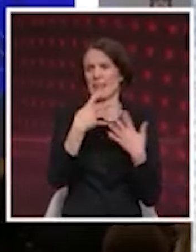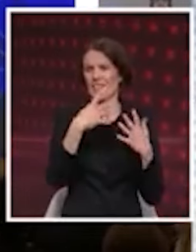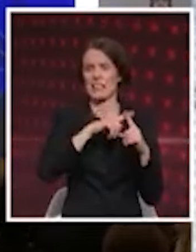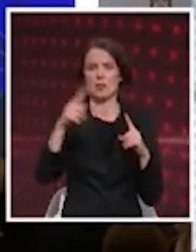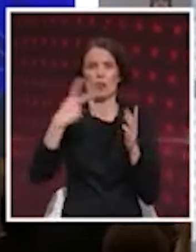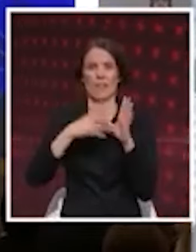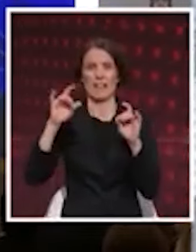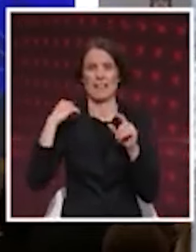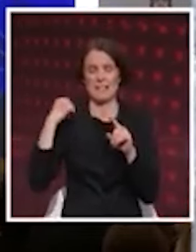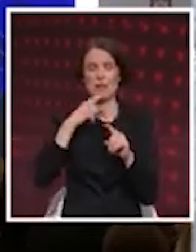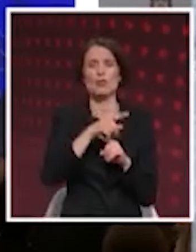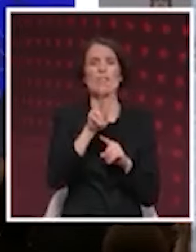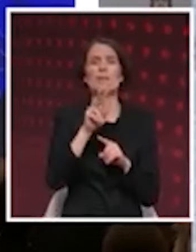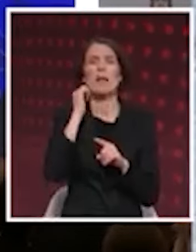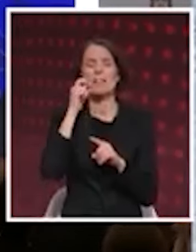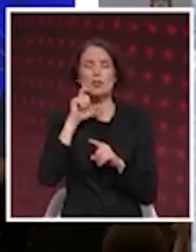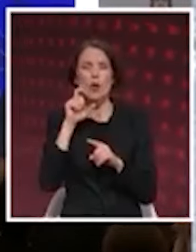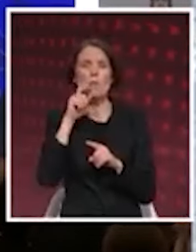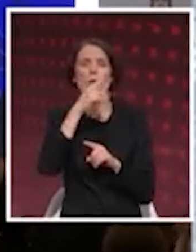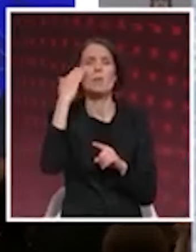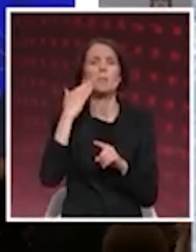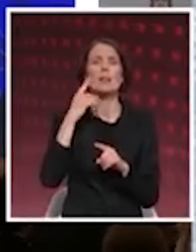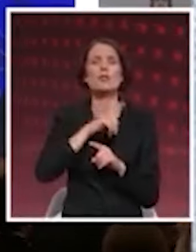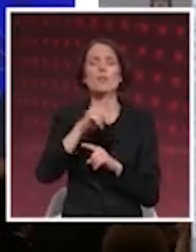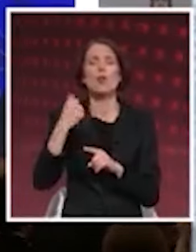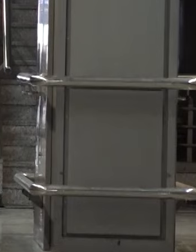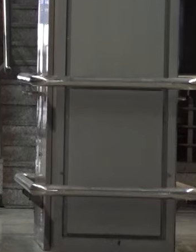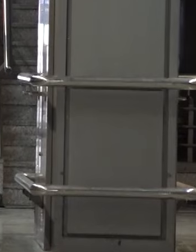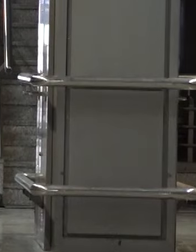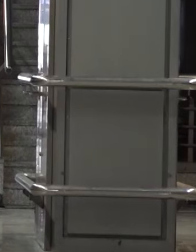Vrba, Sombor, Pančevo, Subotica, rekonstrukcija pruge i sve do ekspa.